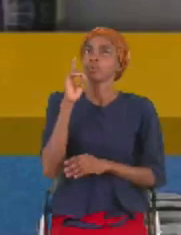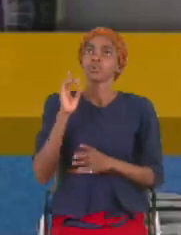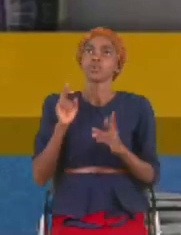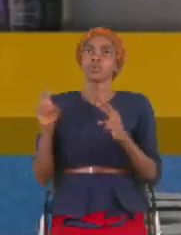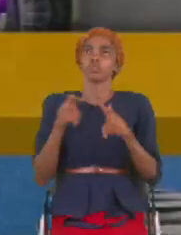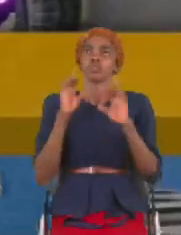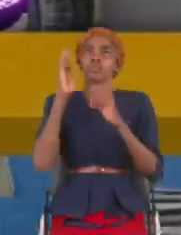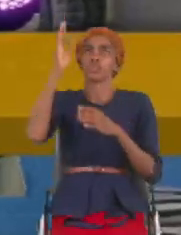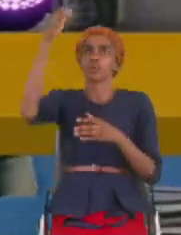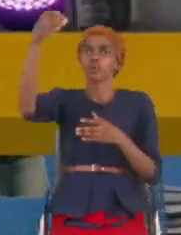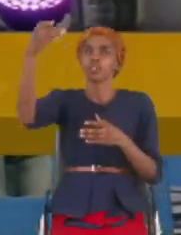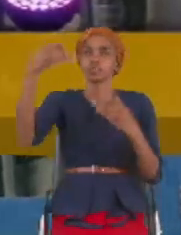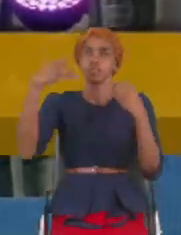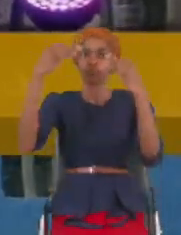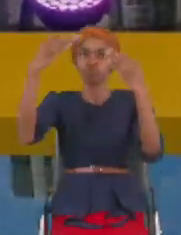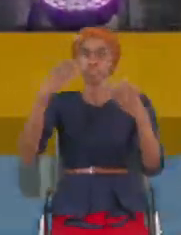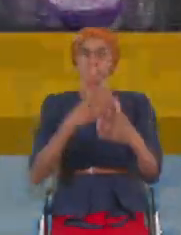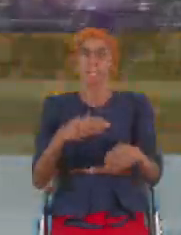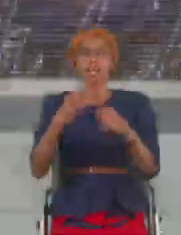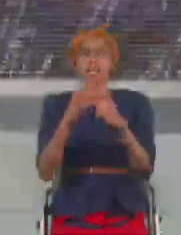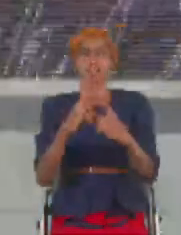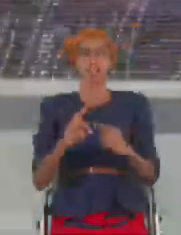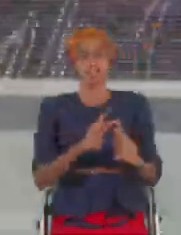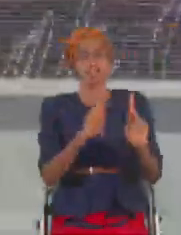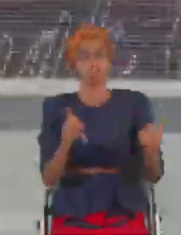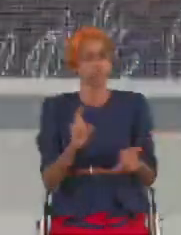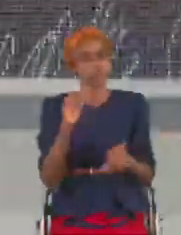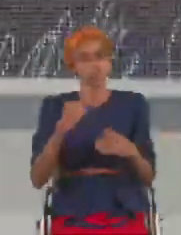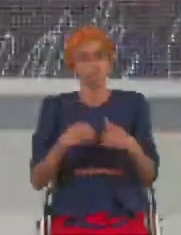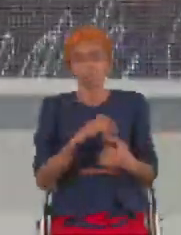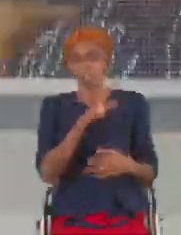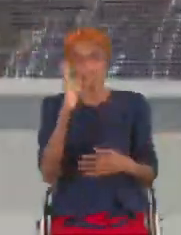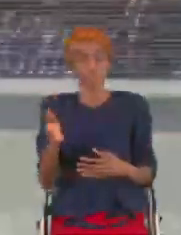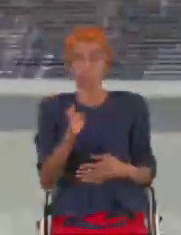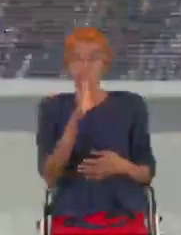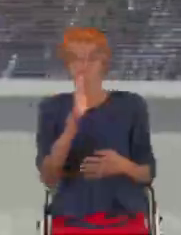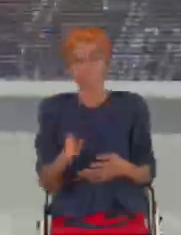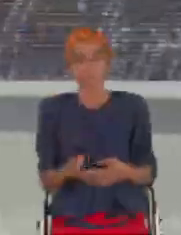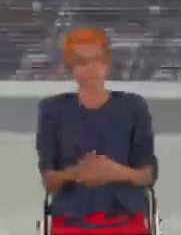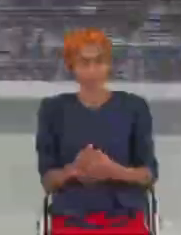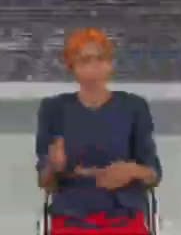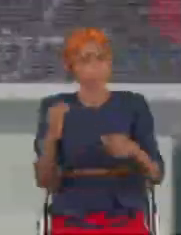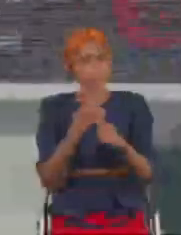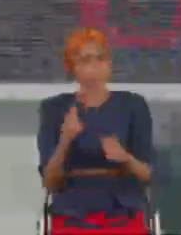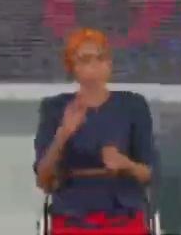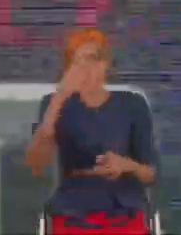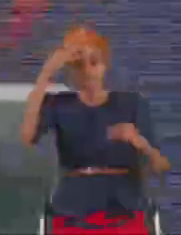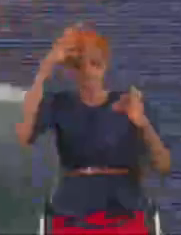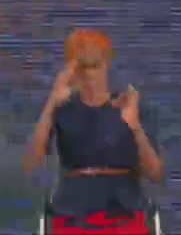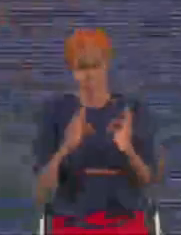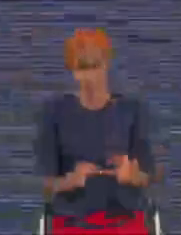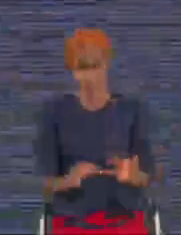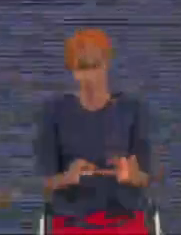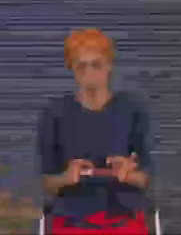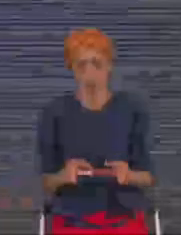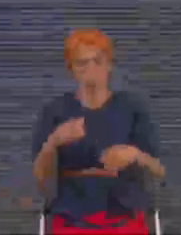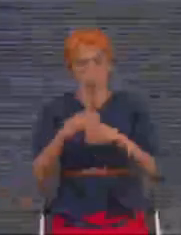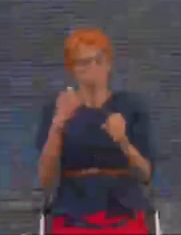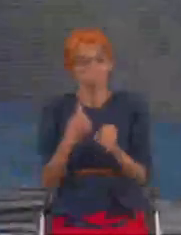en haut et palm vient au lieu que tu n'es jamais parvenue par une